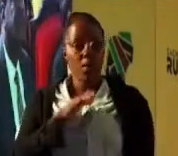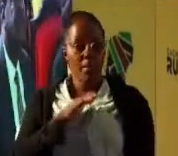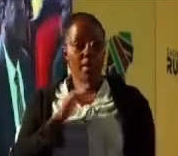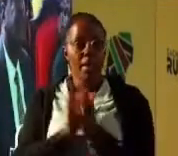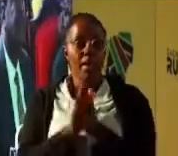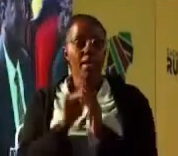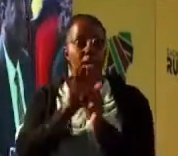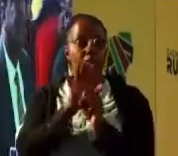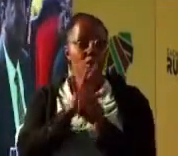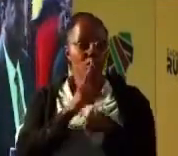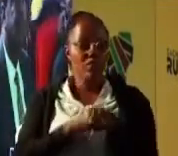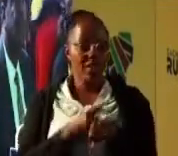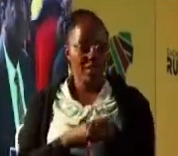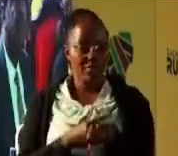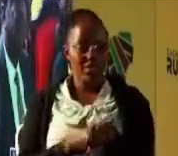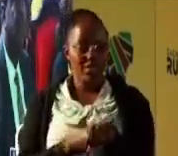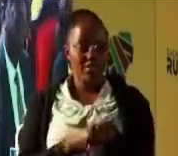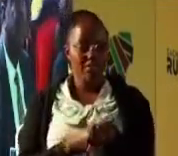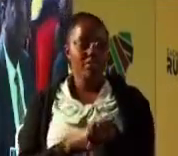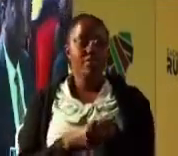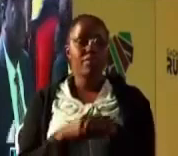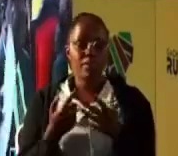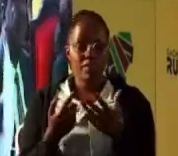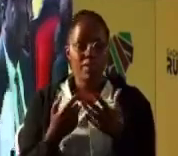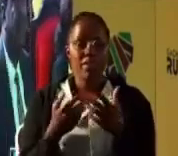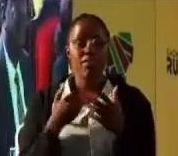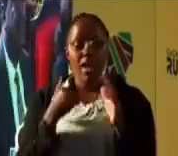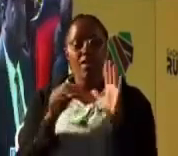Na mara nyingi ingawaje